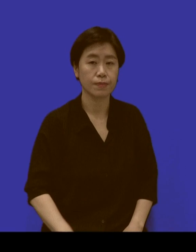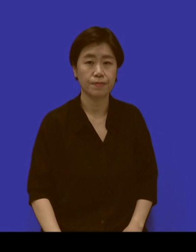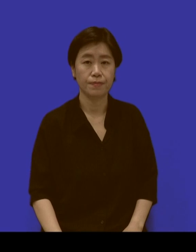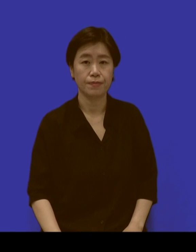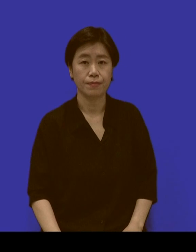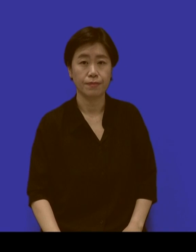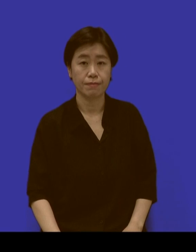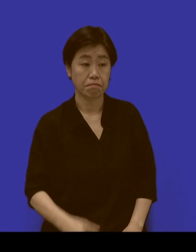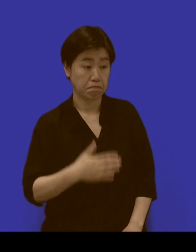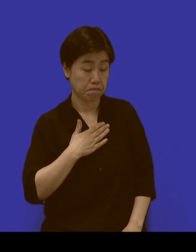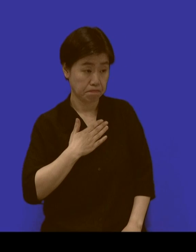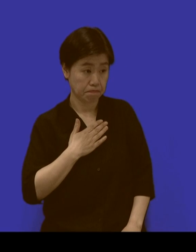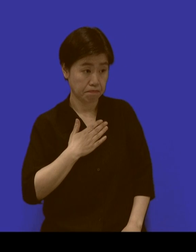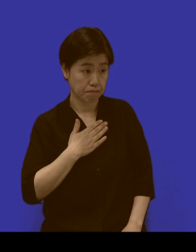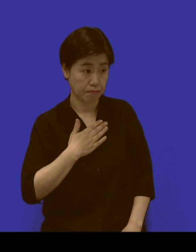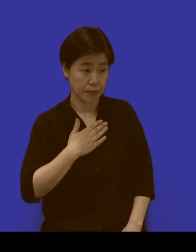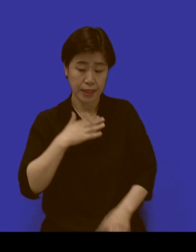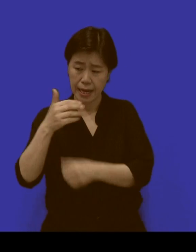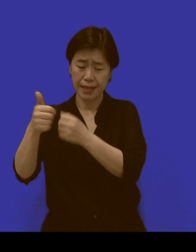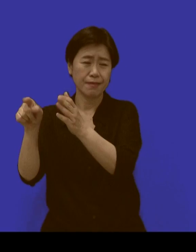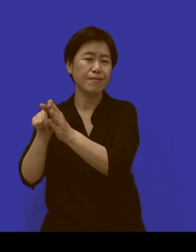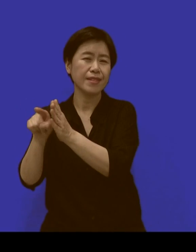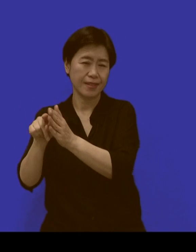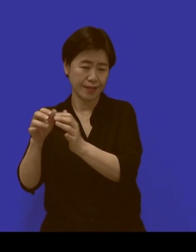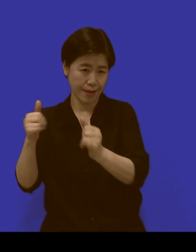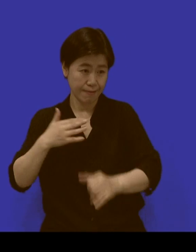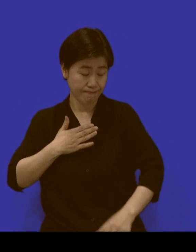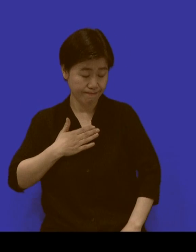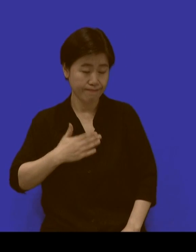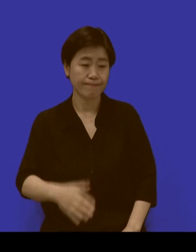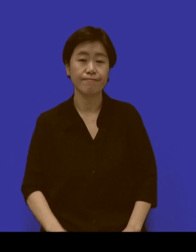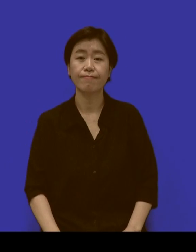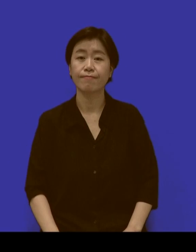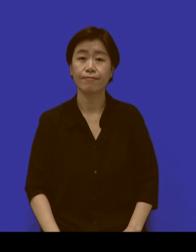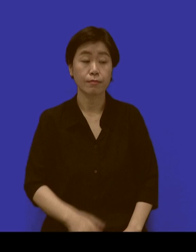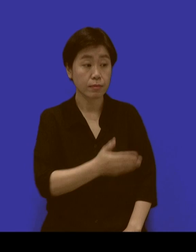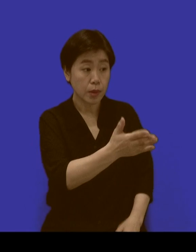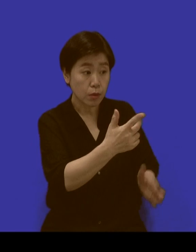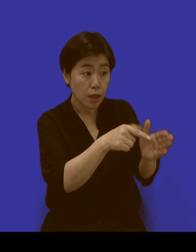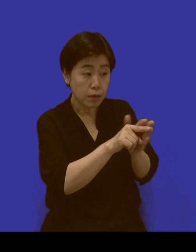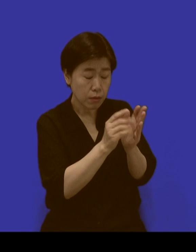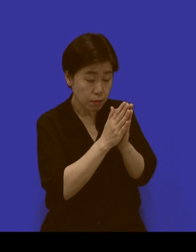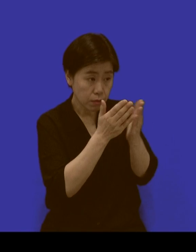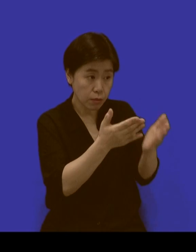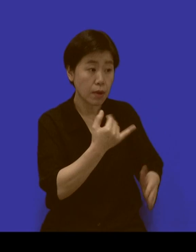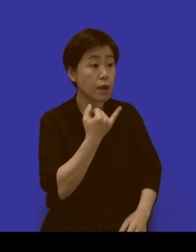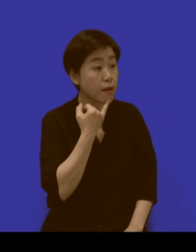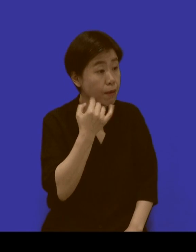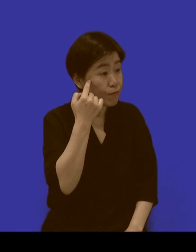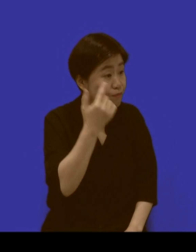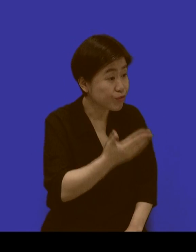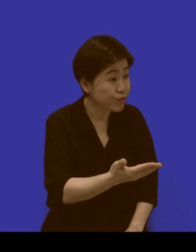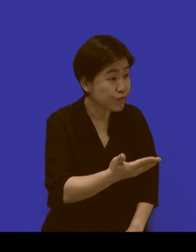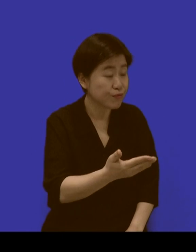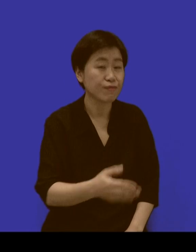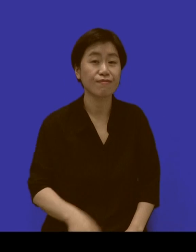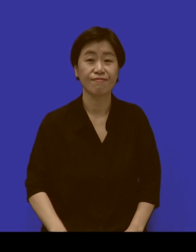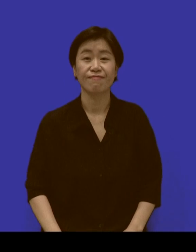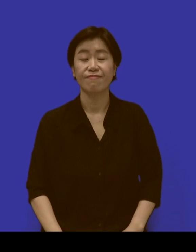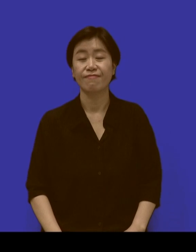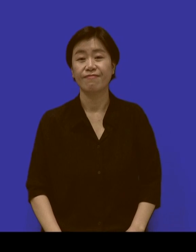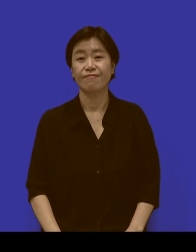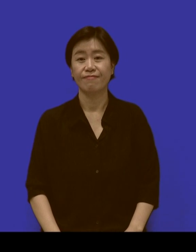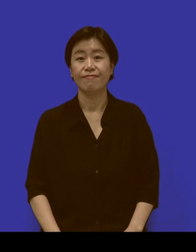대고 예. 제가 크리스찬인데 예. 교회 다니는데 예. 당신을 위해 기도해도 되겠습니까? 예. 책 제목이죠.